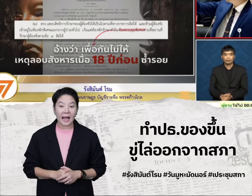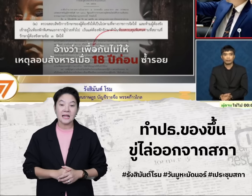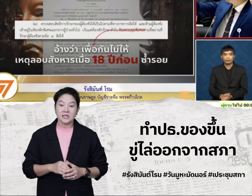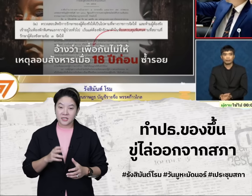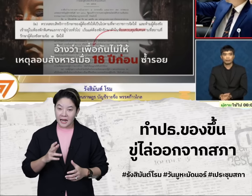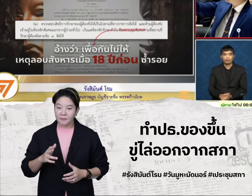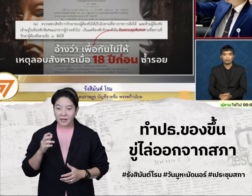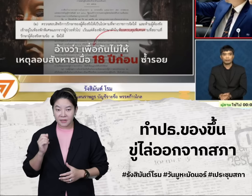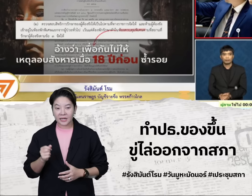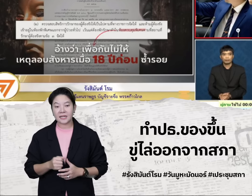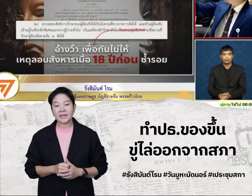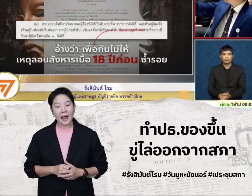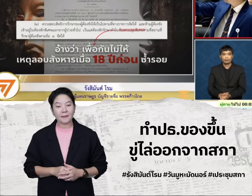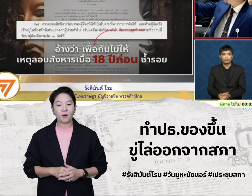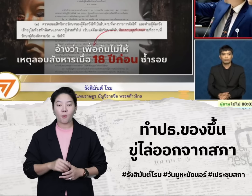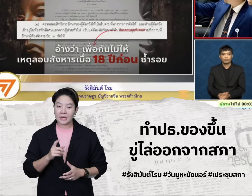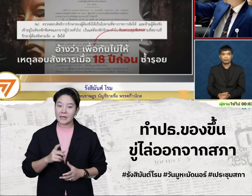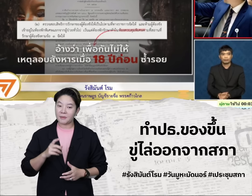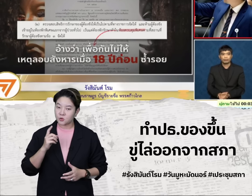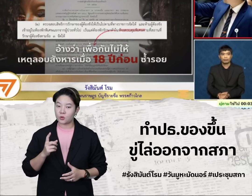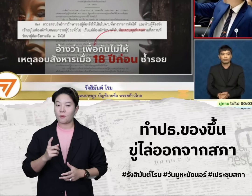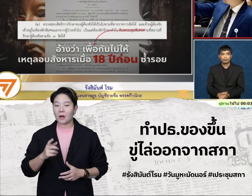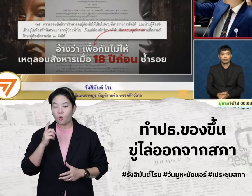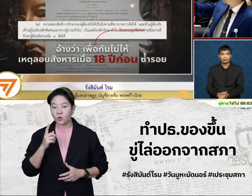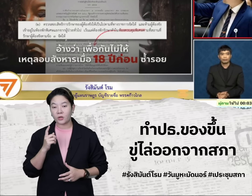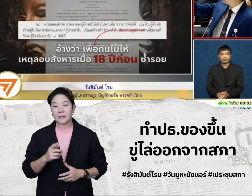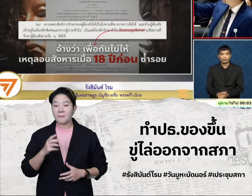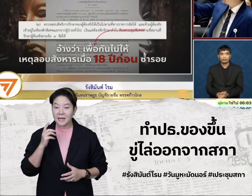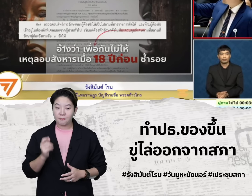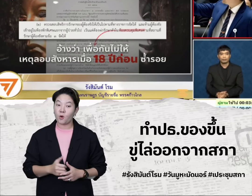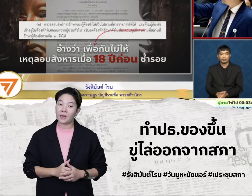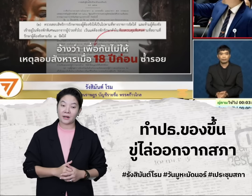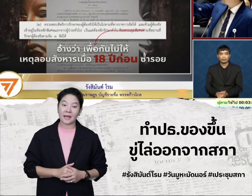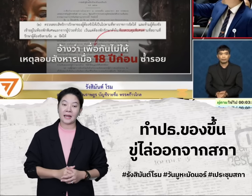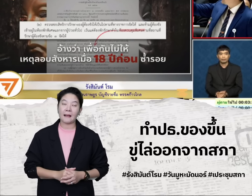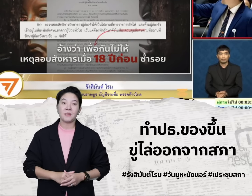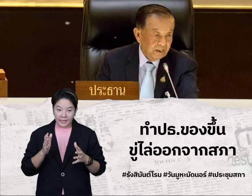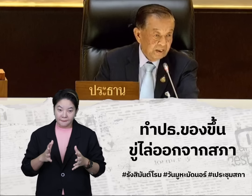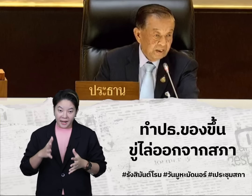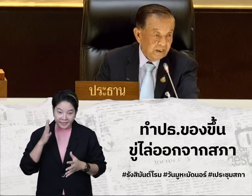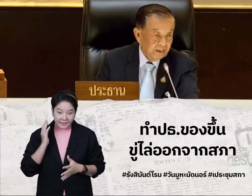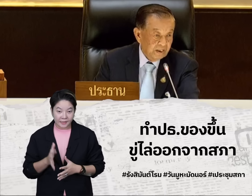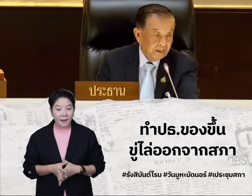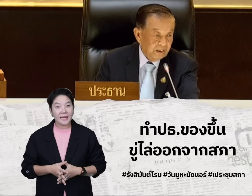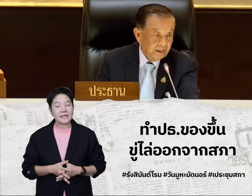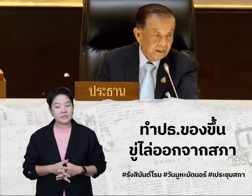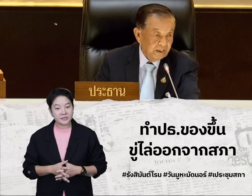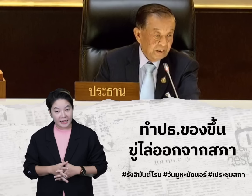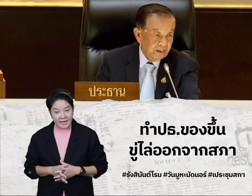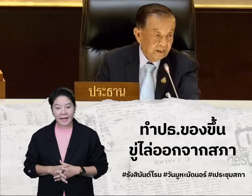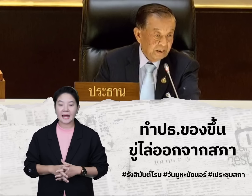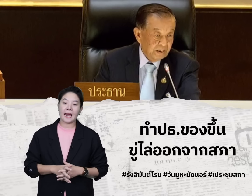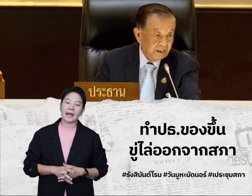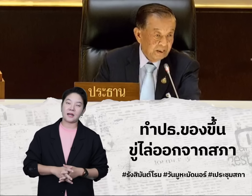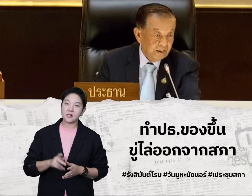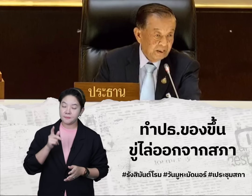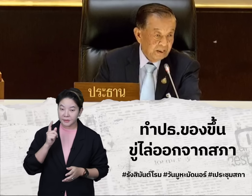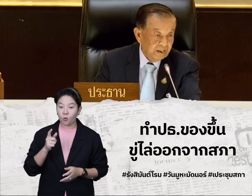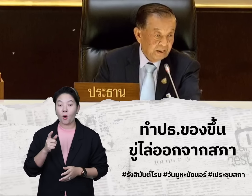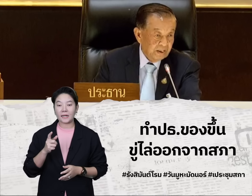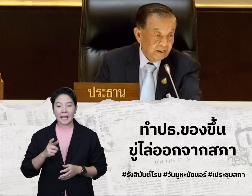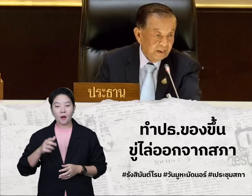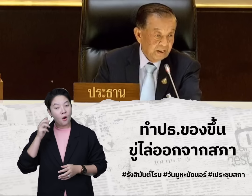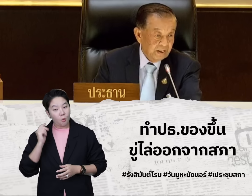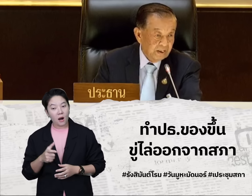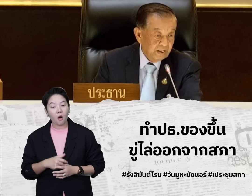รักษาจะได้ไปดำเนินคดีได้เพราะวันนี้เนี่ยพิสูจน์แล้วว่าคนคนนี้ไม่ได้ป่วยอะไรนะทำให้ทันตแพทย์หญิงศรียาดาค่ะขึ้น